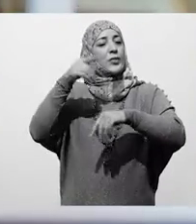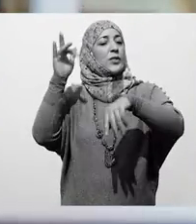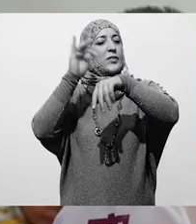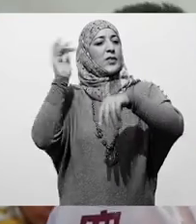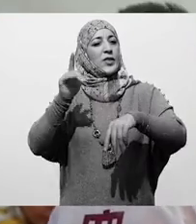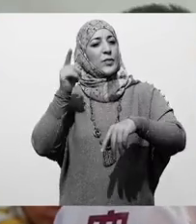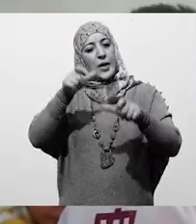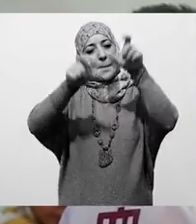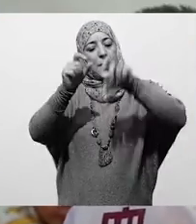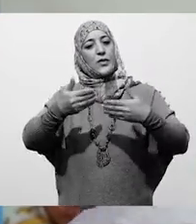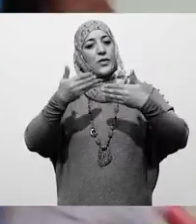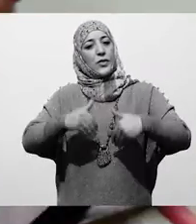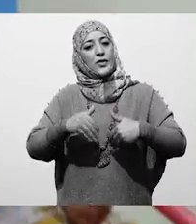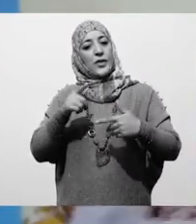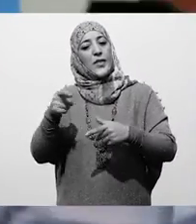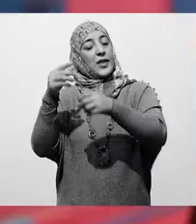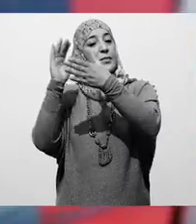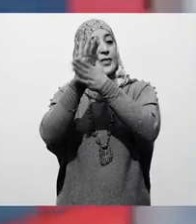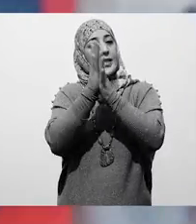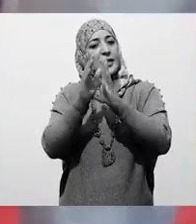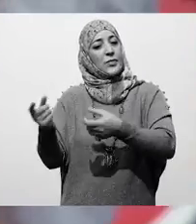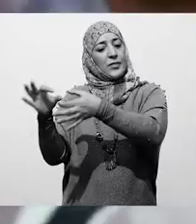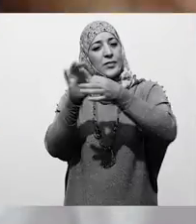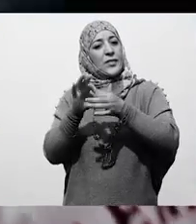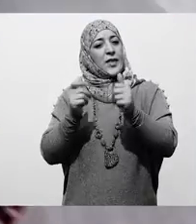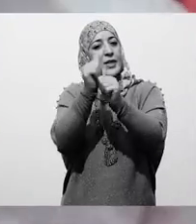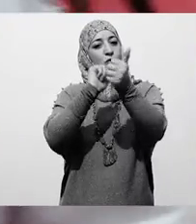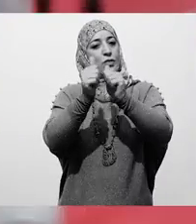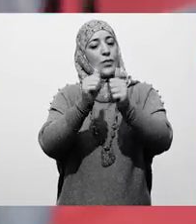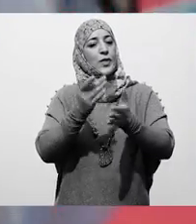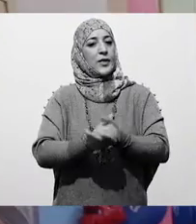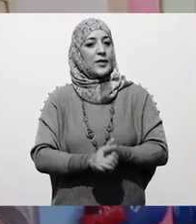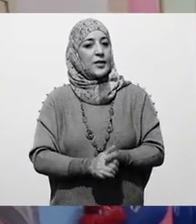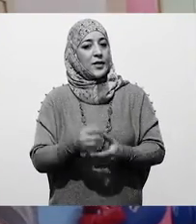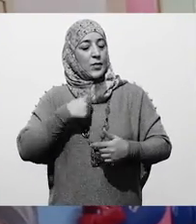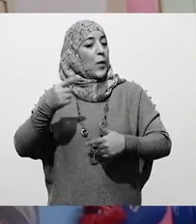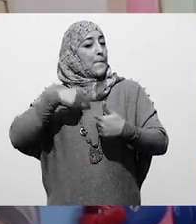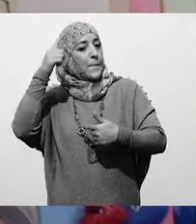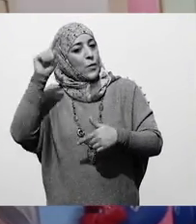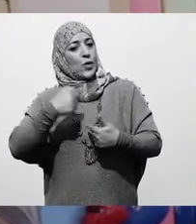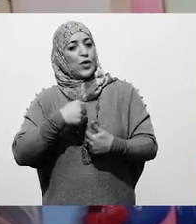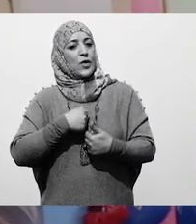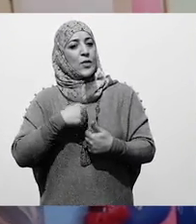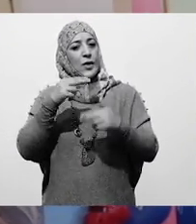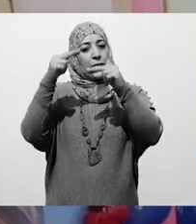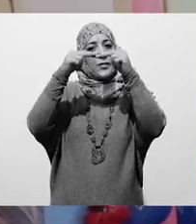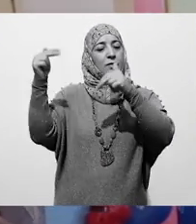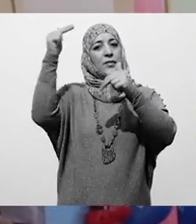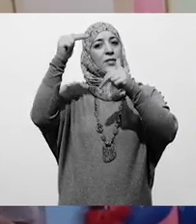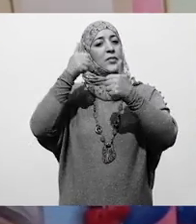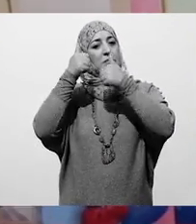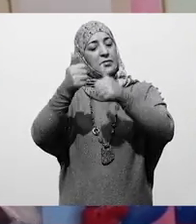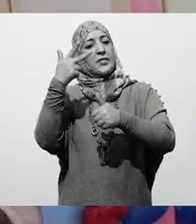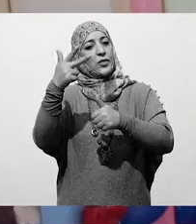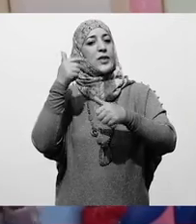jamais touchée puisqu'ils sont intégrés au sein de la société, au sein du sport. Pour moi, j'ai